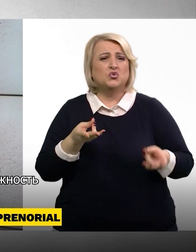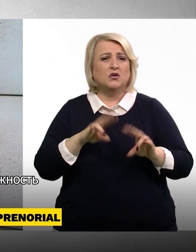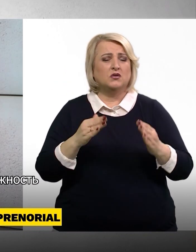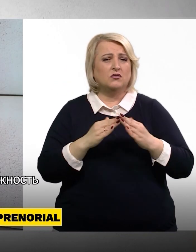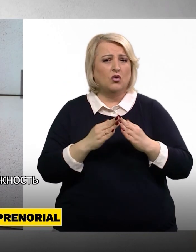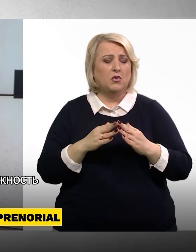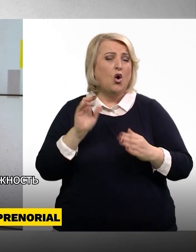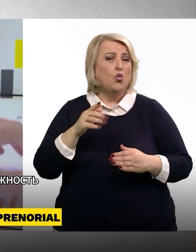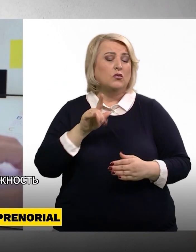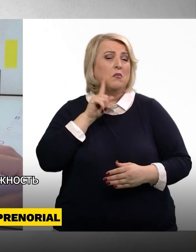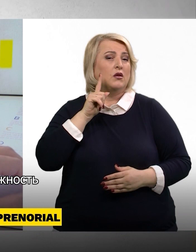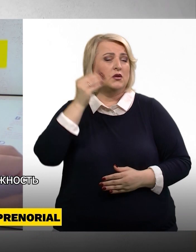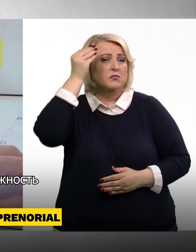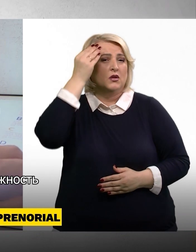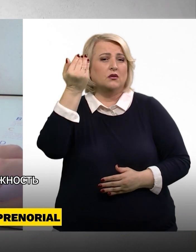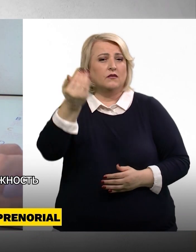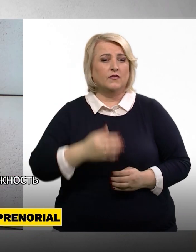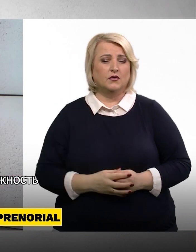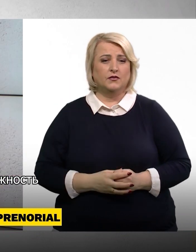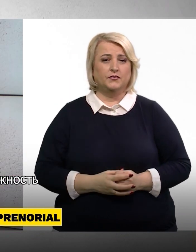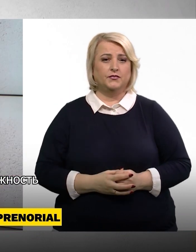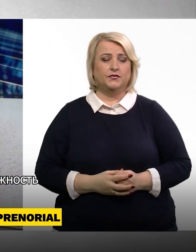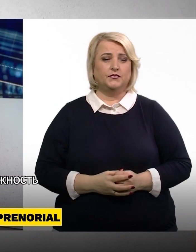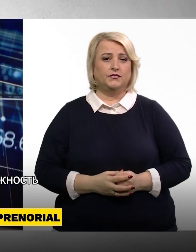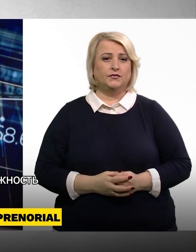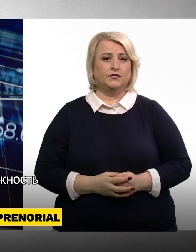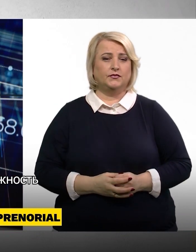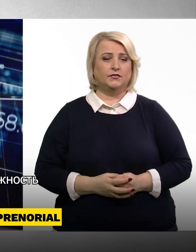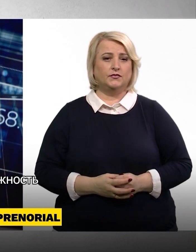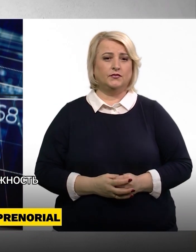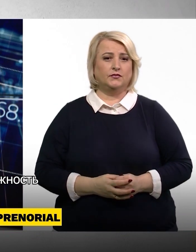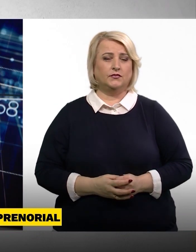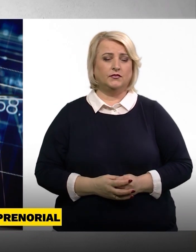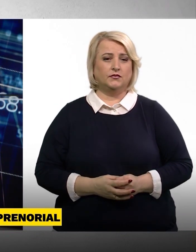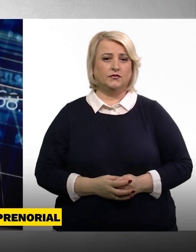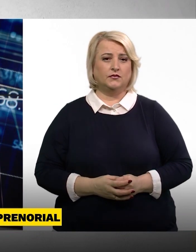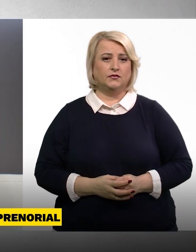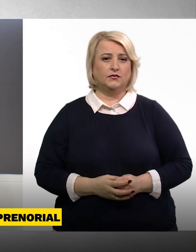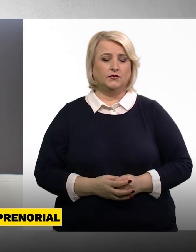Cum văd ei real, la firul ierbii, această oportunitate de a rămâne?